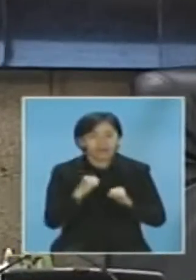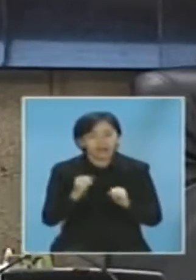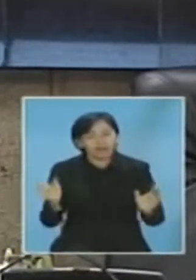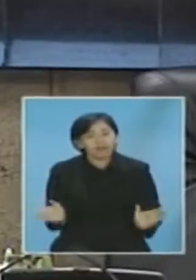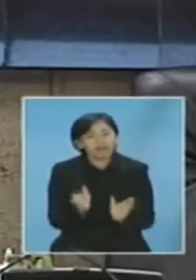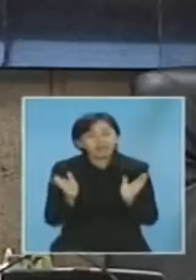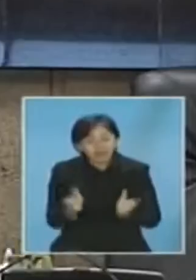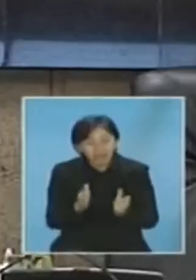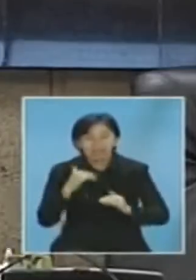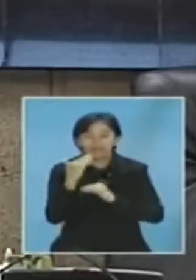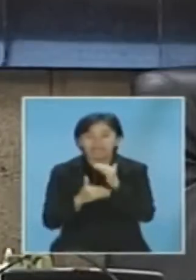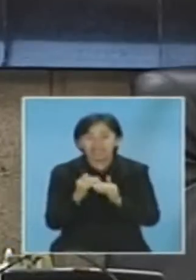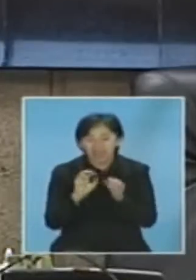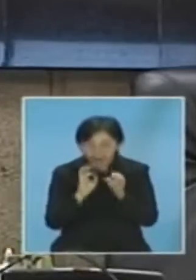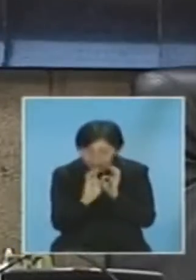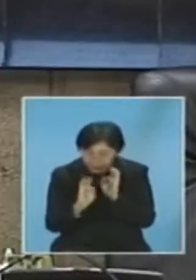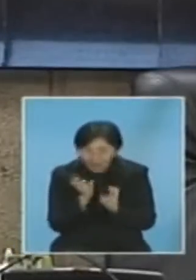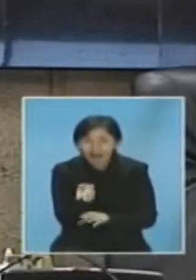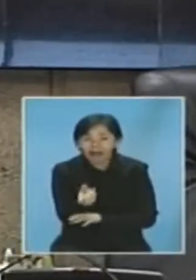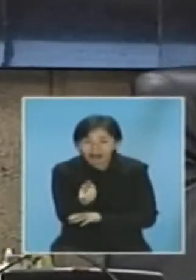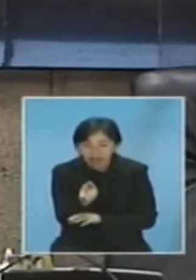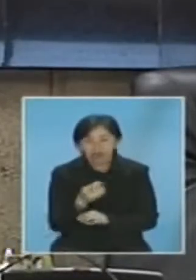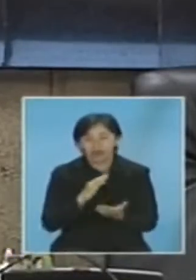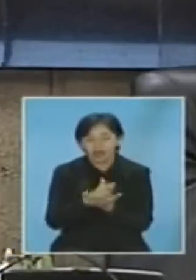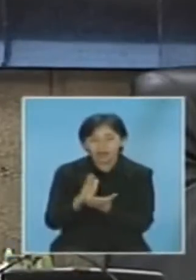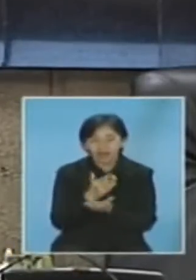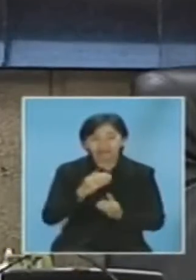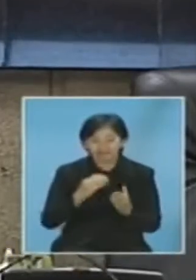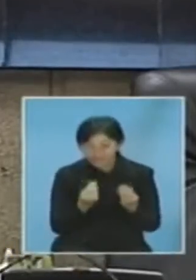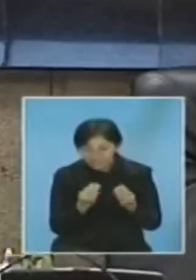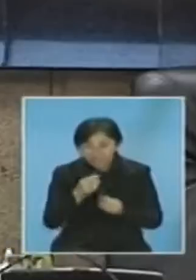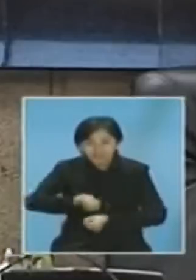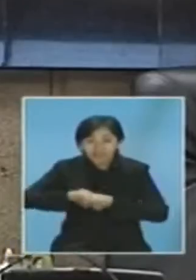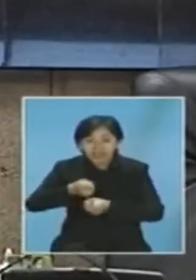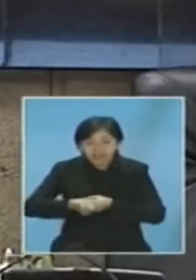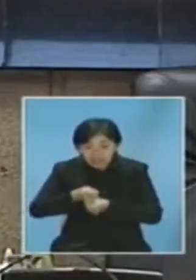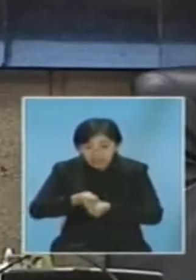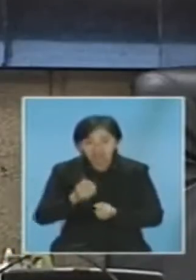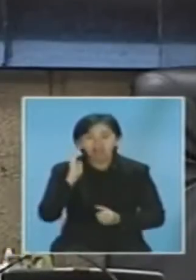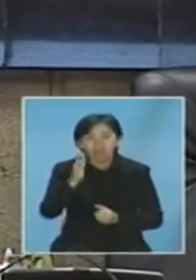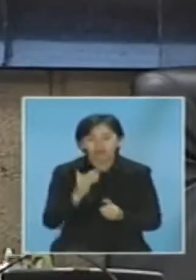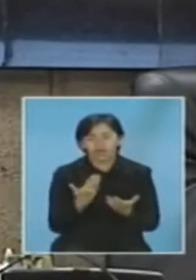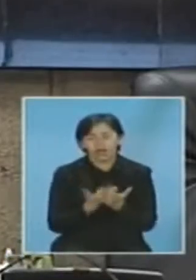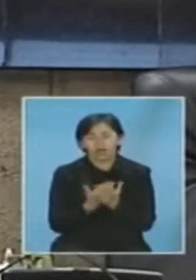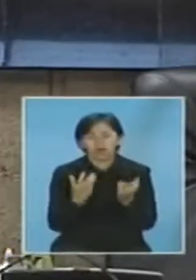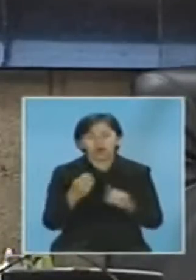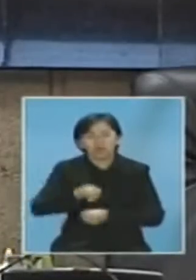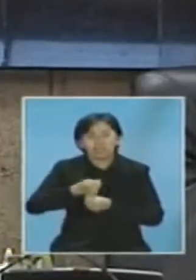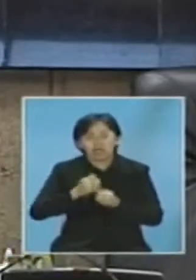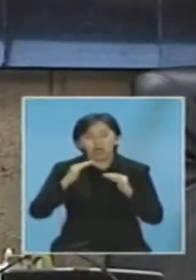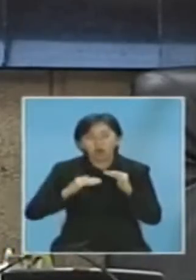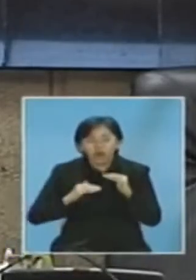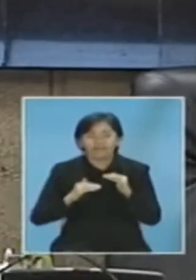ไม่ว่าจะเป็นการพัฒนาพันธุ์ข้าวเกษตรโซนนิ่งเพื่อเป็นการแก้ไขปัญหาราคาสินค้าเกษตรตกต่ำอย่างเป็นระบ